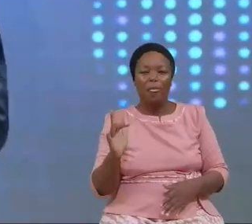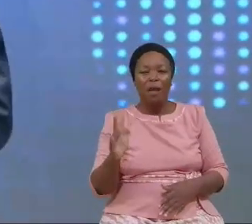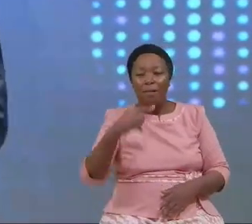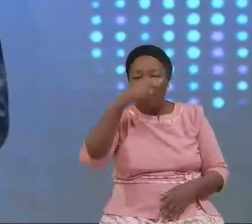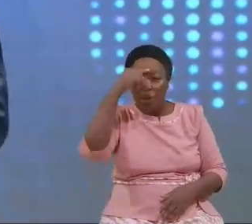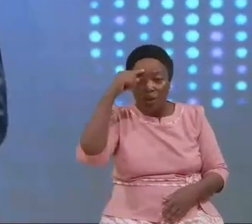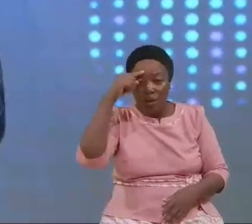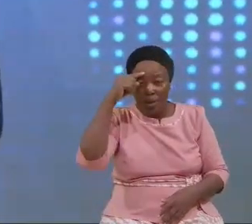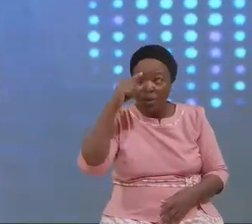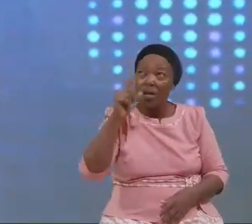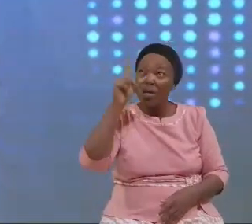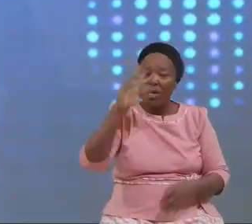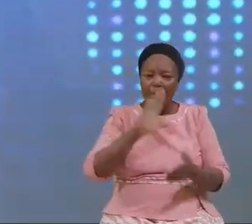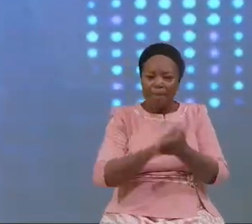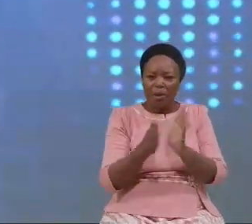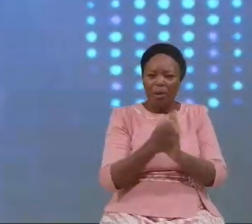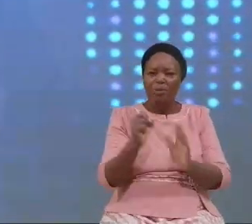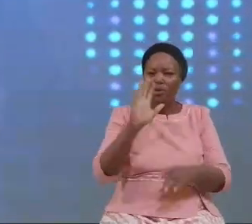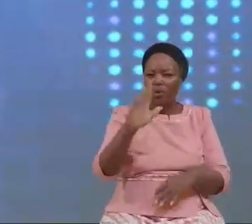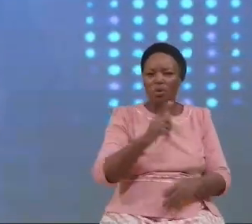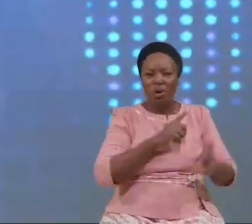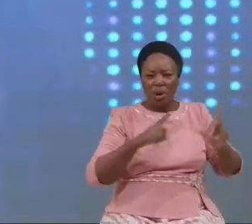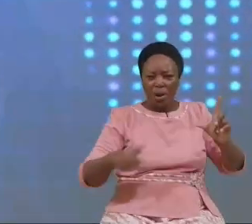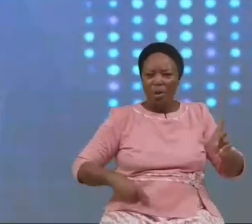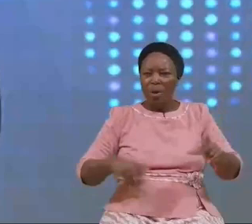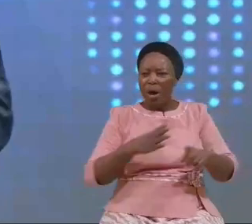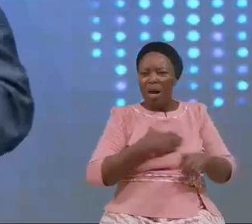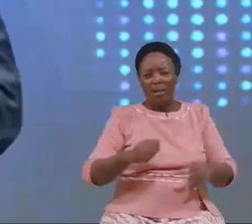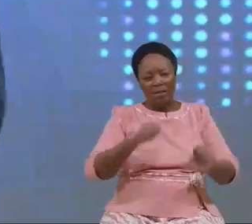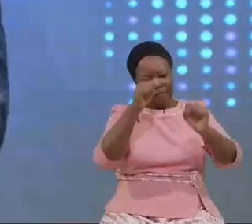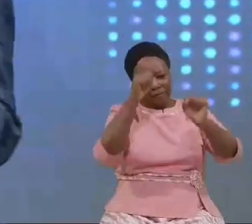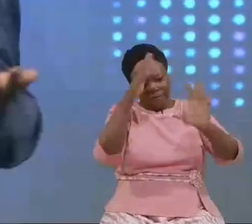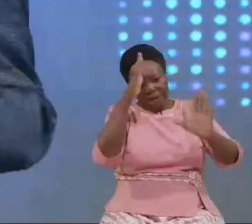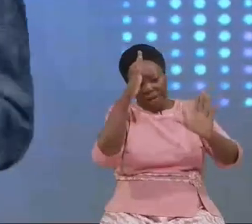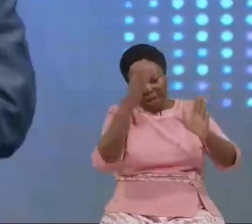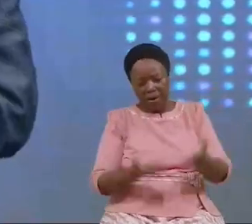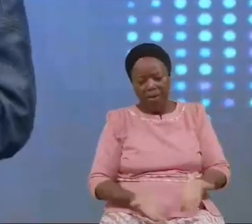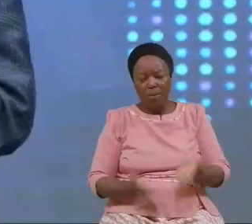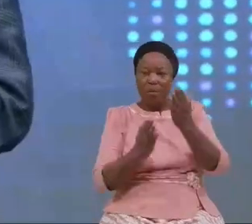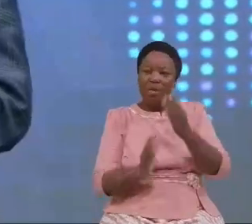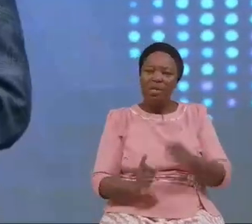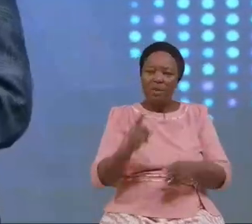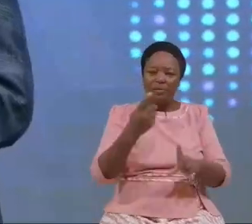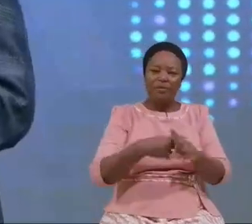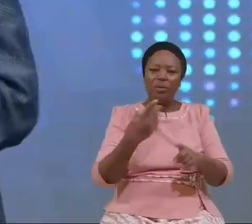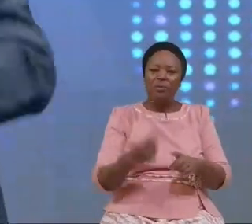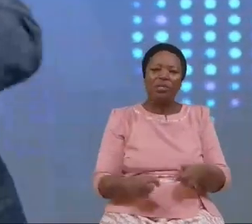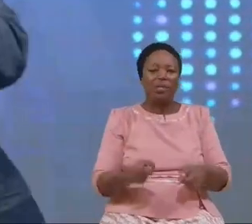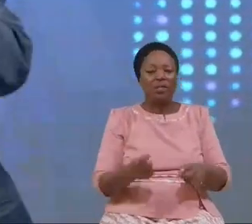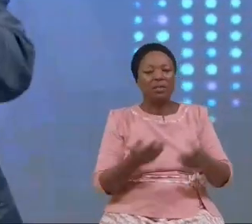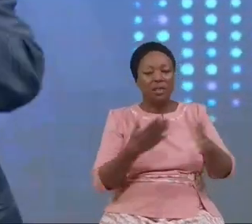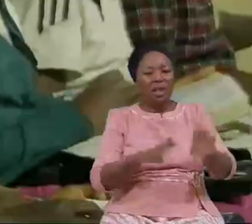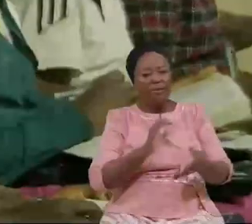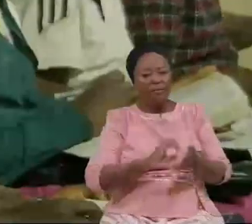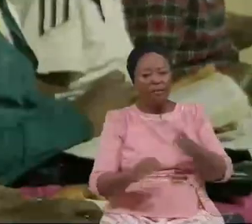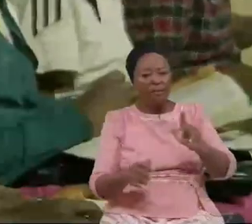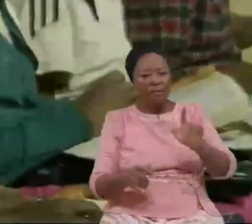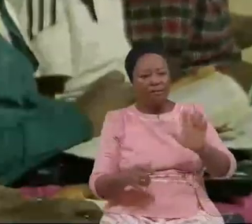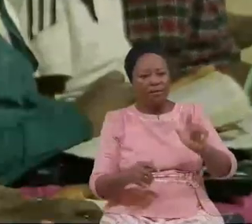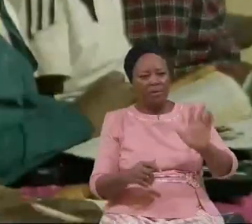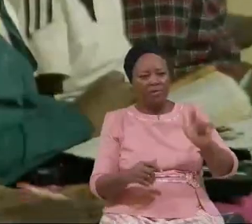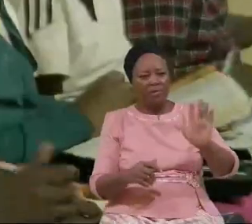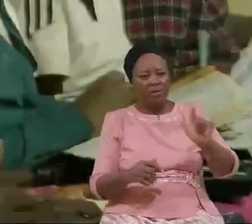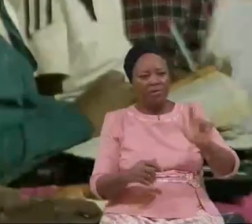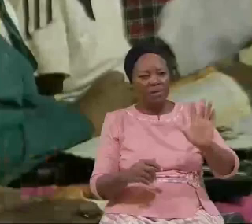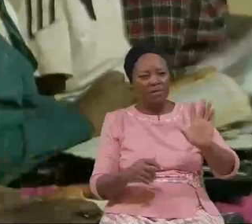parce qu'il devient ton Seigneur et le père a ressuscité des morts verset 25 verset